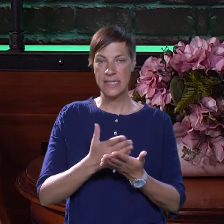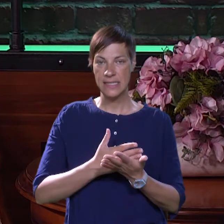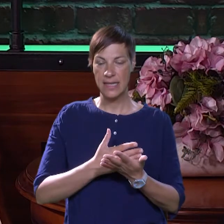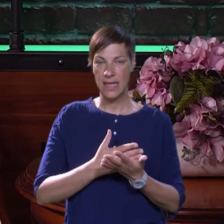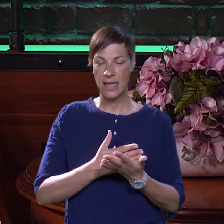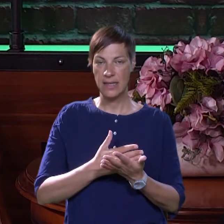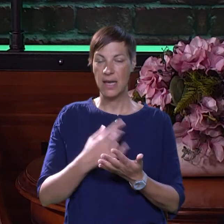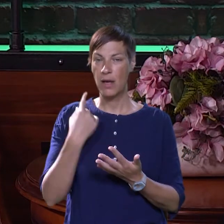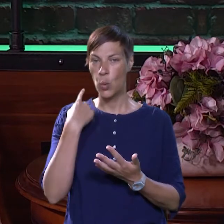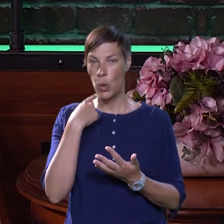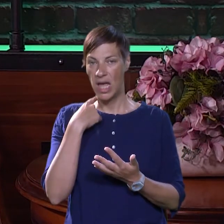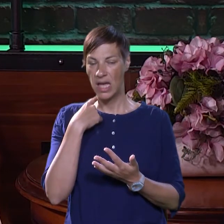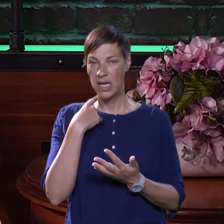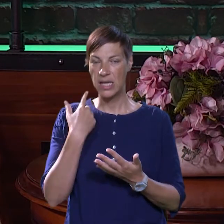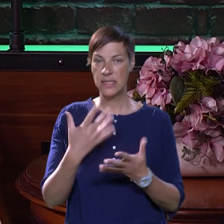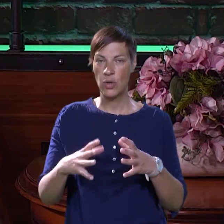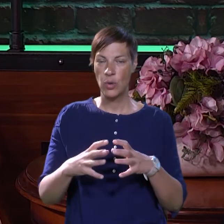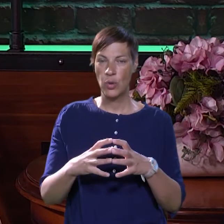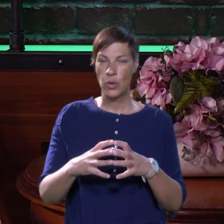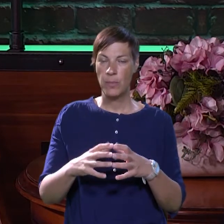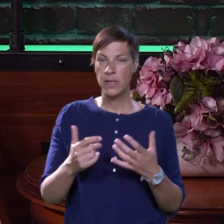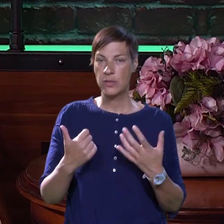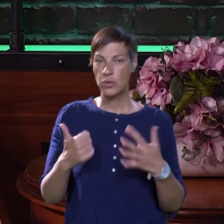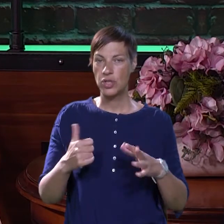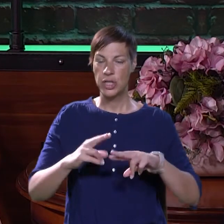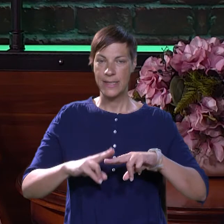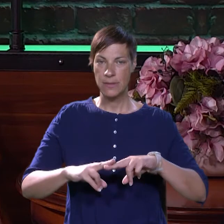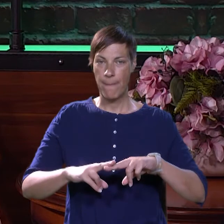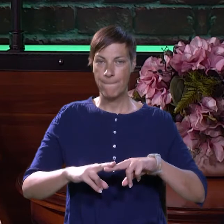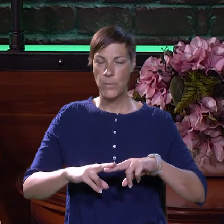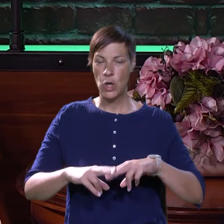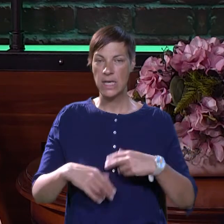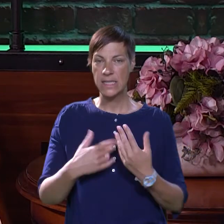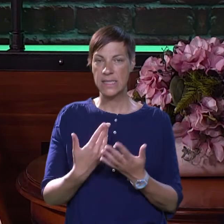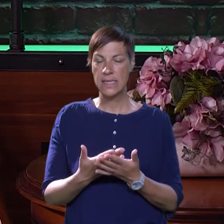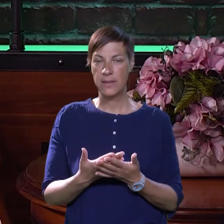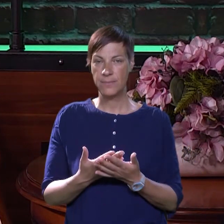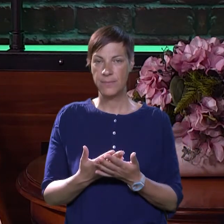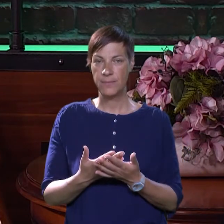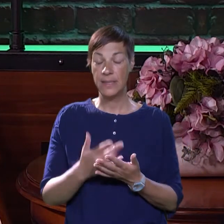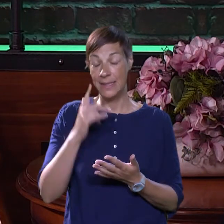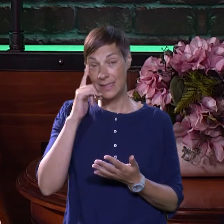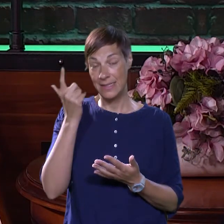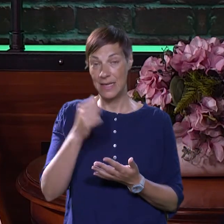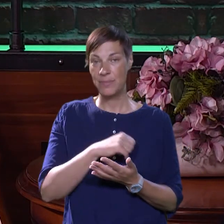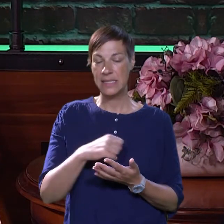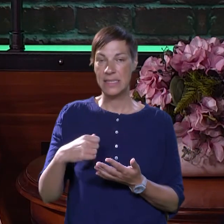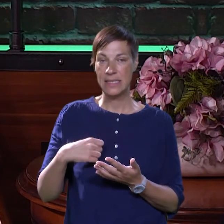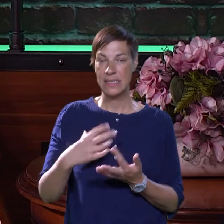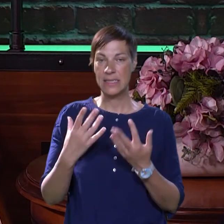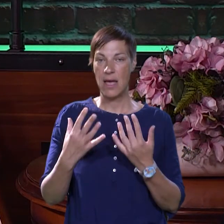zadataka u Londonu u jednom kompleksu od 6 bolnica. Dakle, zamislite